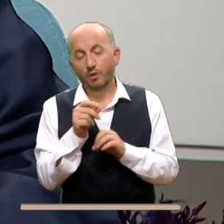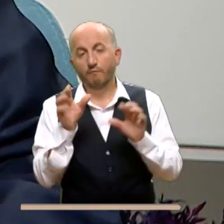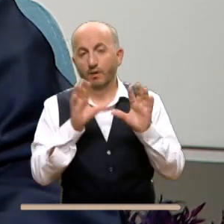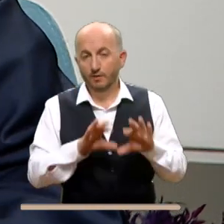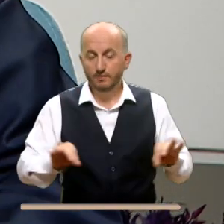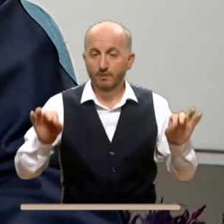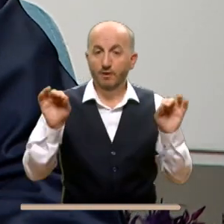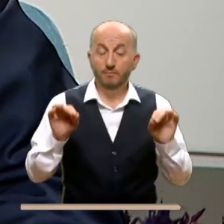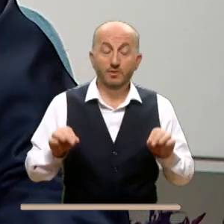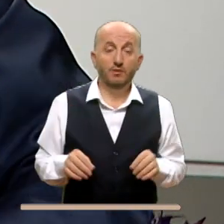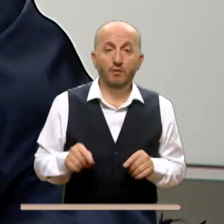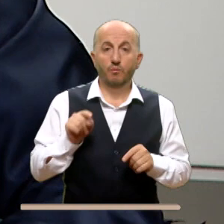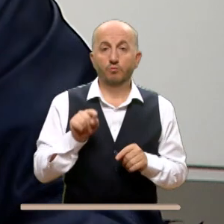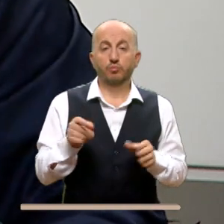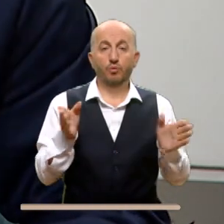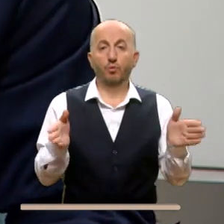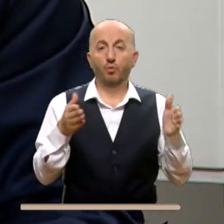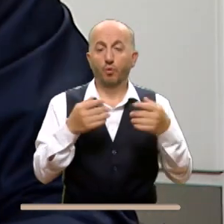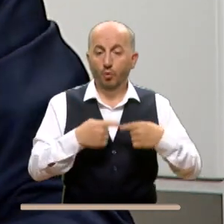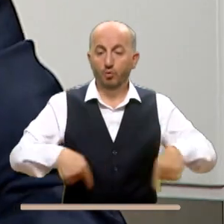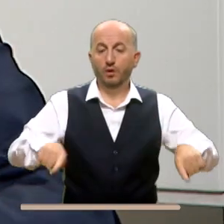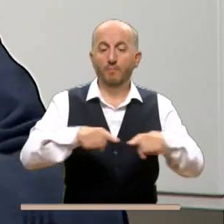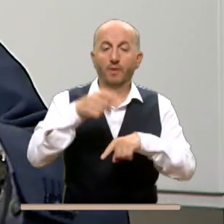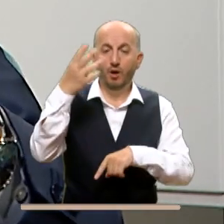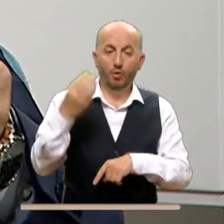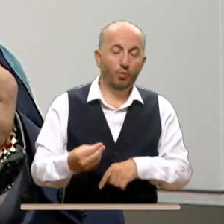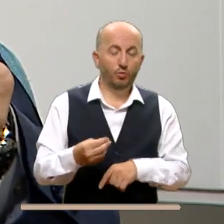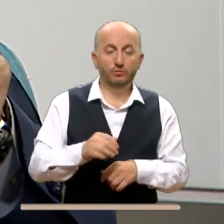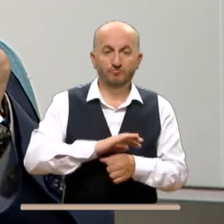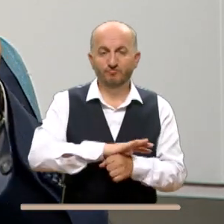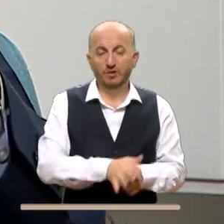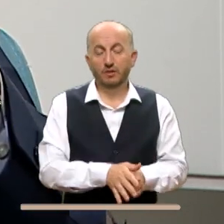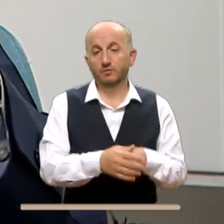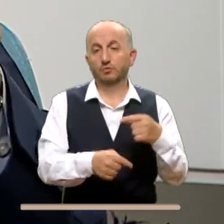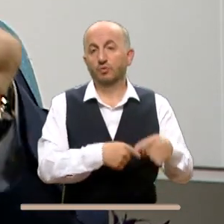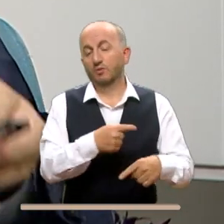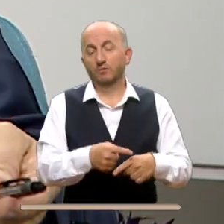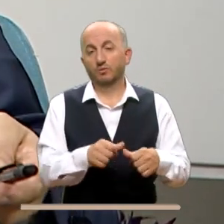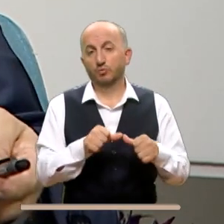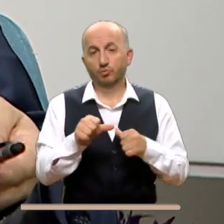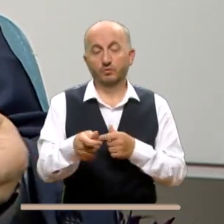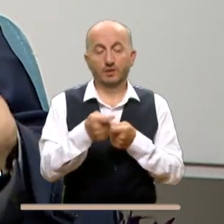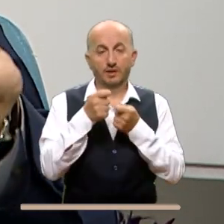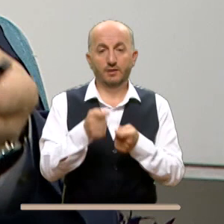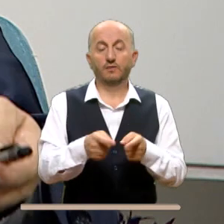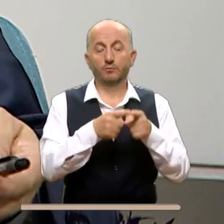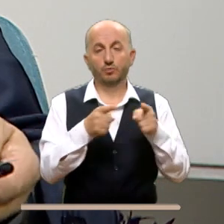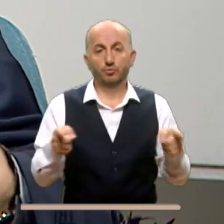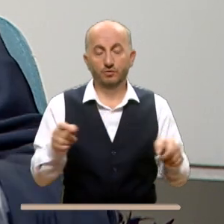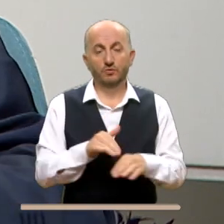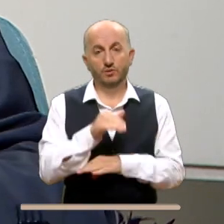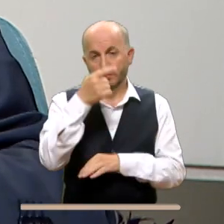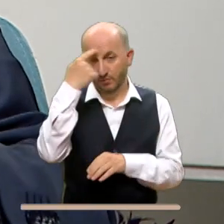hazırlayabiliyorlar. Şu ortamlar dahi oldu. Malum salgın döneminde uzaktan eğitim süreçleri yaşadık belli bir